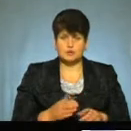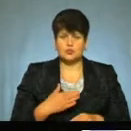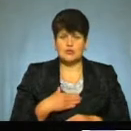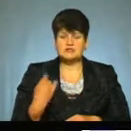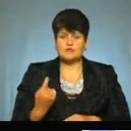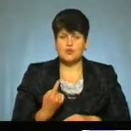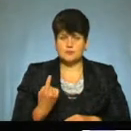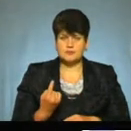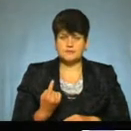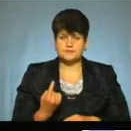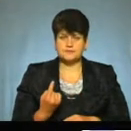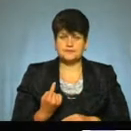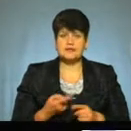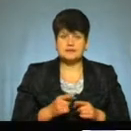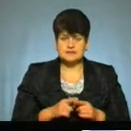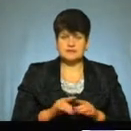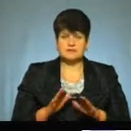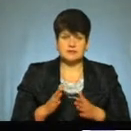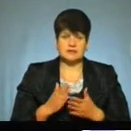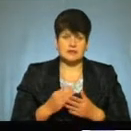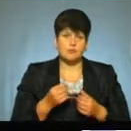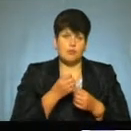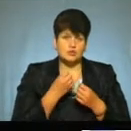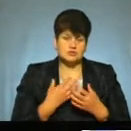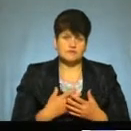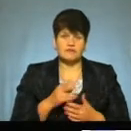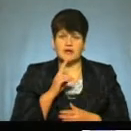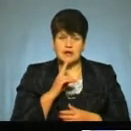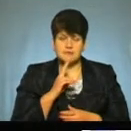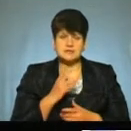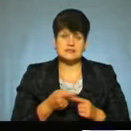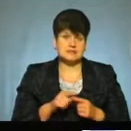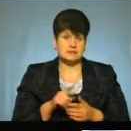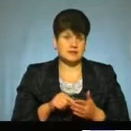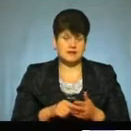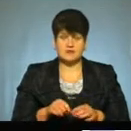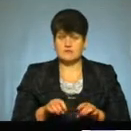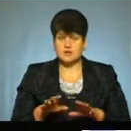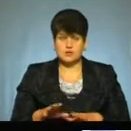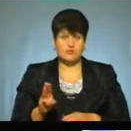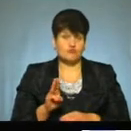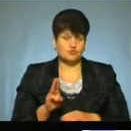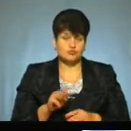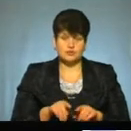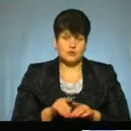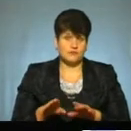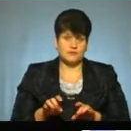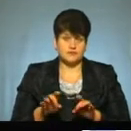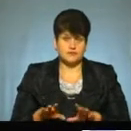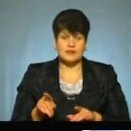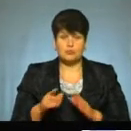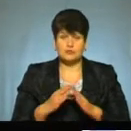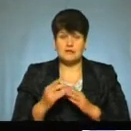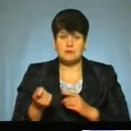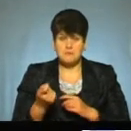області вже такі прецеденти є, позитивні. От, наприклад, в Кременці це питання вирішено, в Шумську, управління газогосподарства. Там, правда, тих будинків